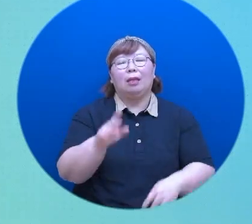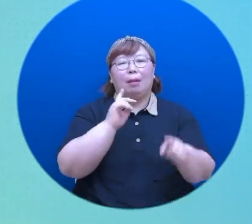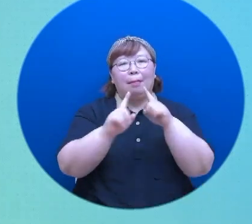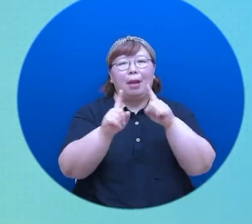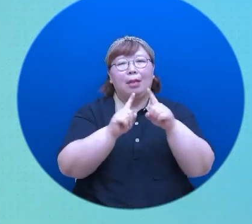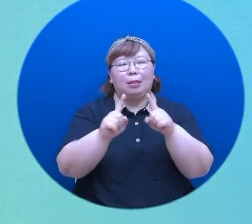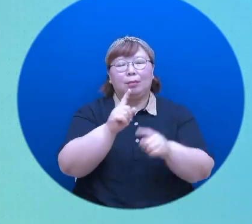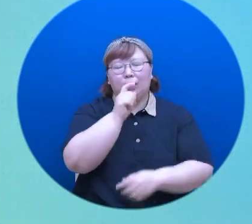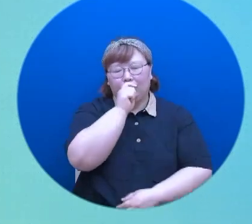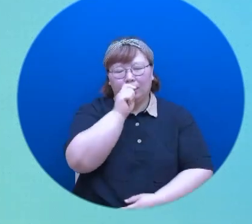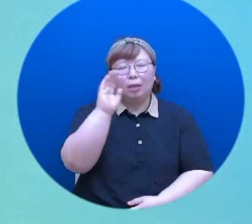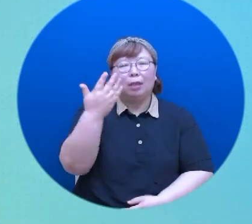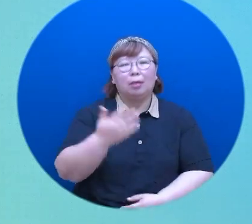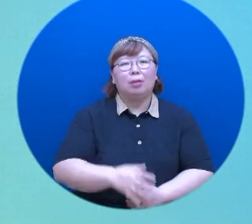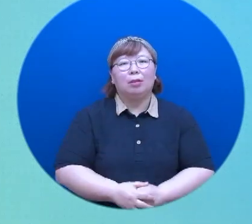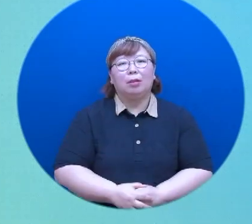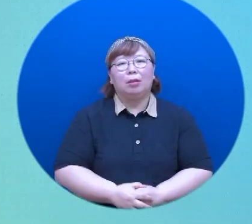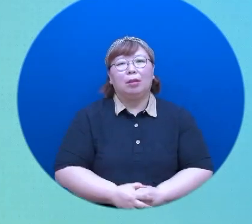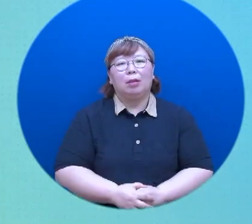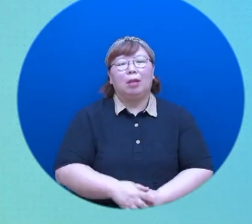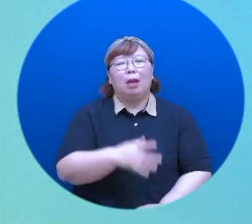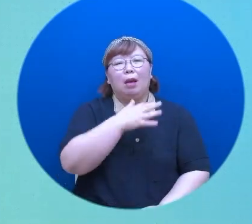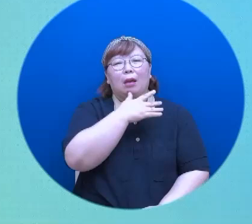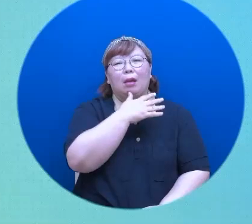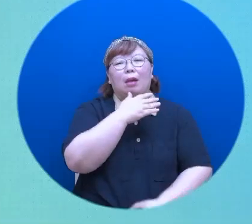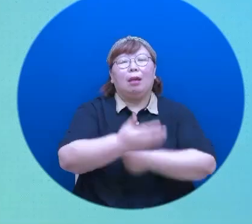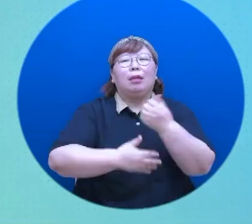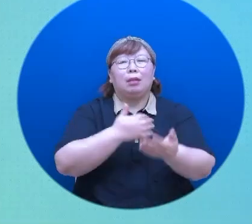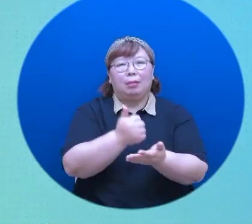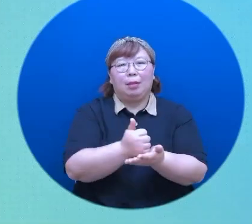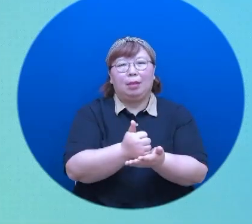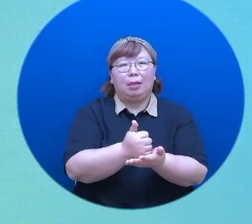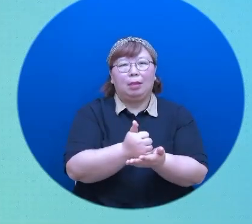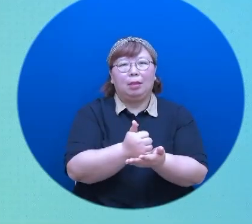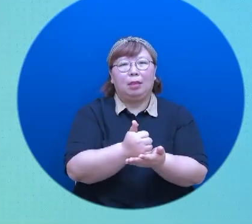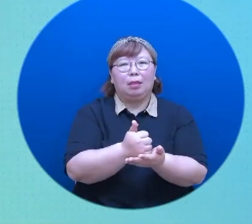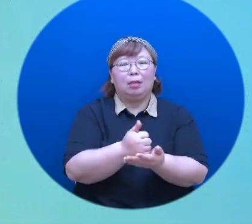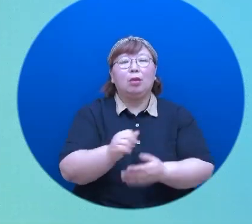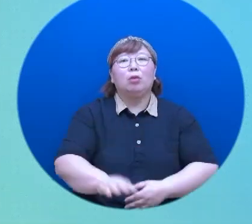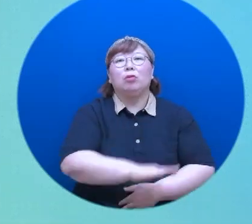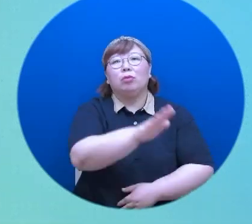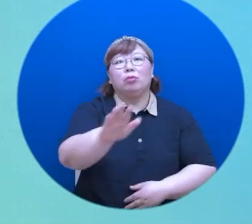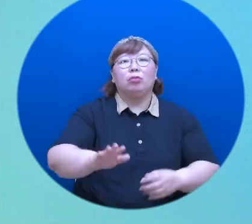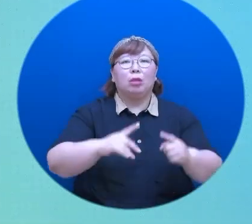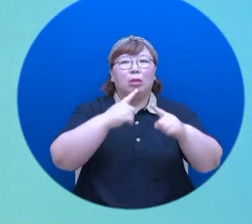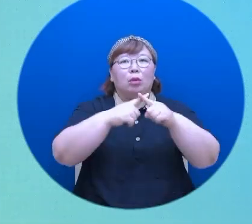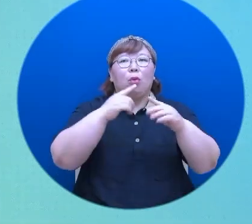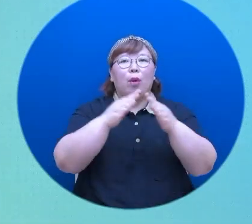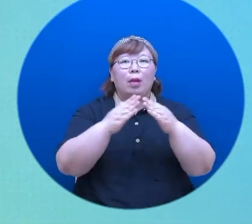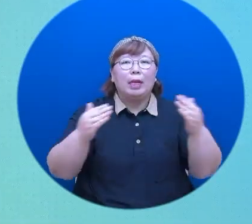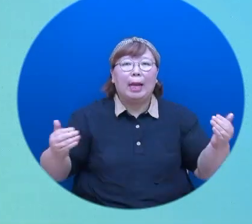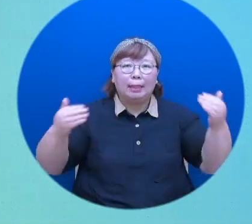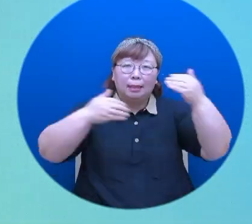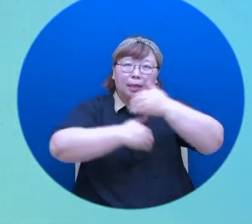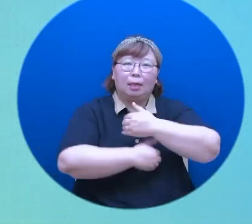말씀을 묵상하게 하셨어요. 하나님 아버지께서 우리 교회를